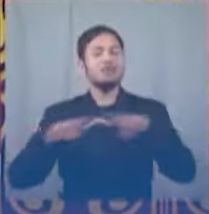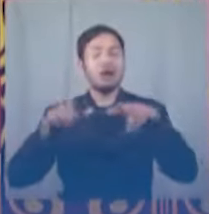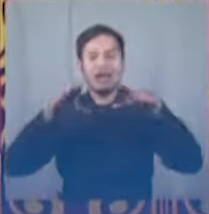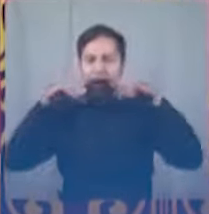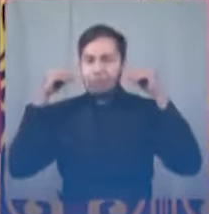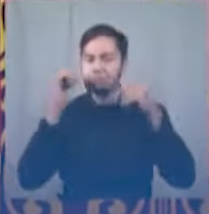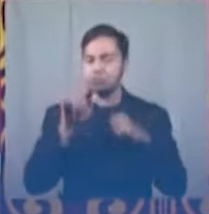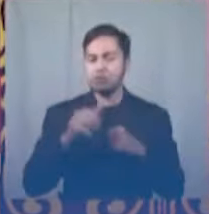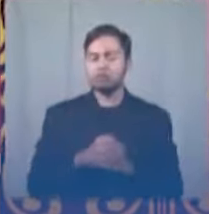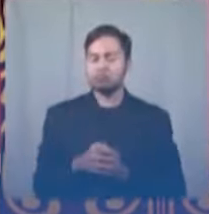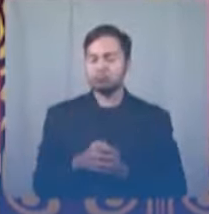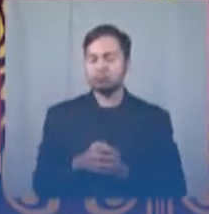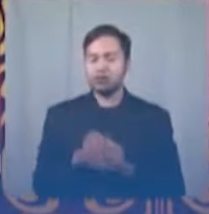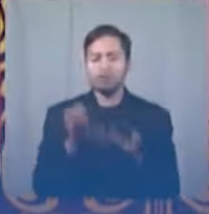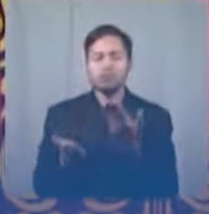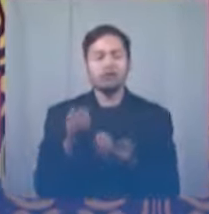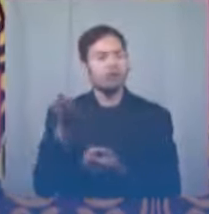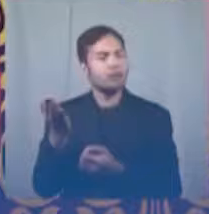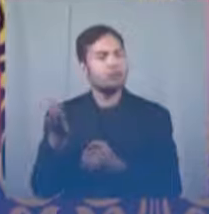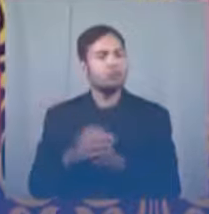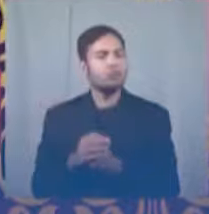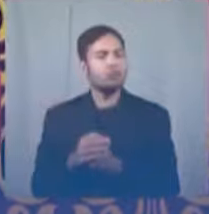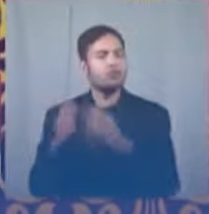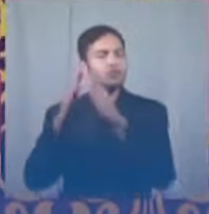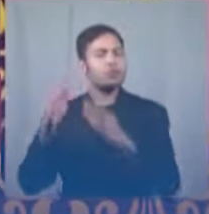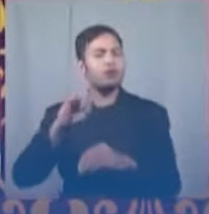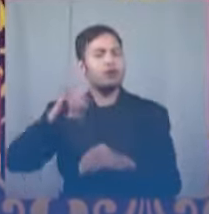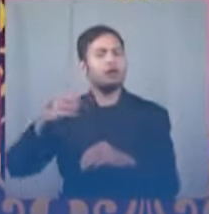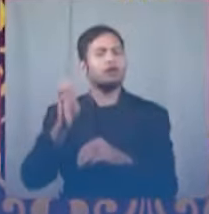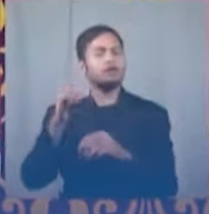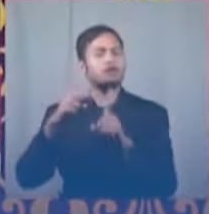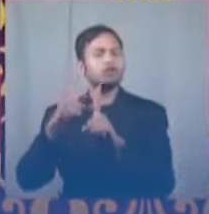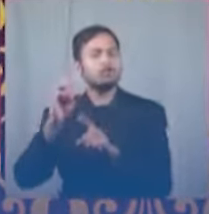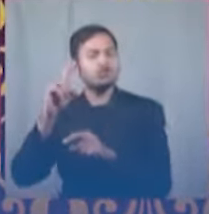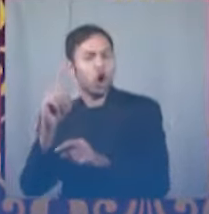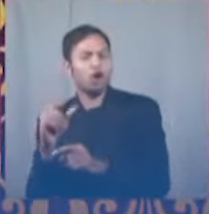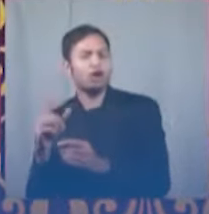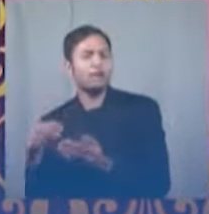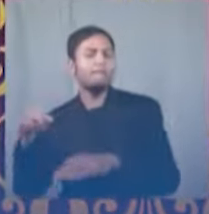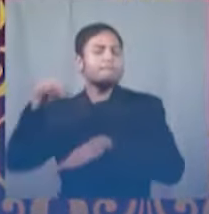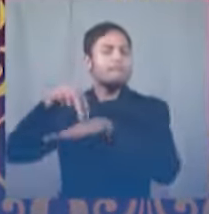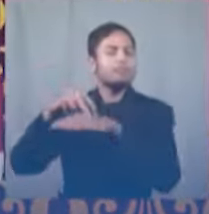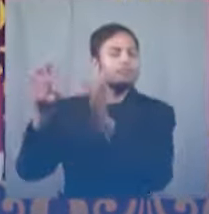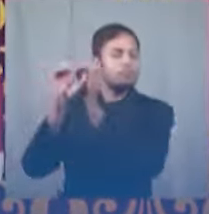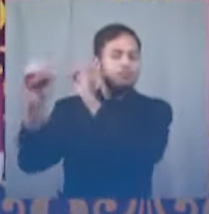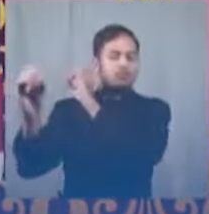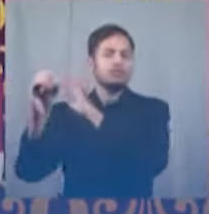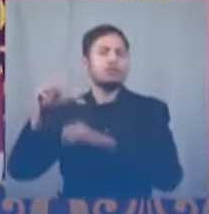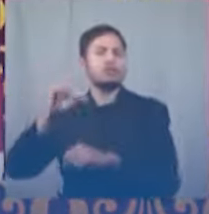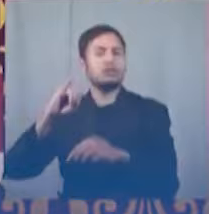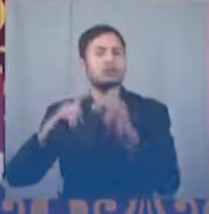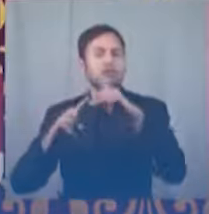Mungkin Pak, rumah Bapak di Johor bisa naik bis listrik dari Pemko Medan, mungkin Pak, bisa lihat Pak. Dan ke depannya ini akan kita